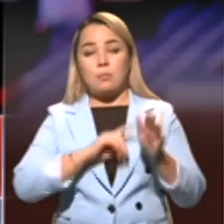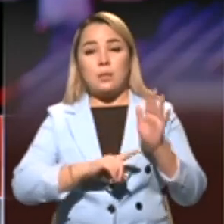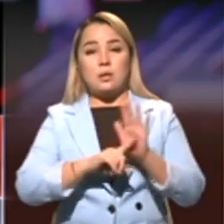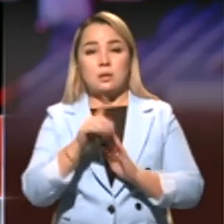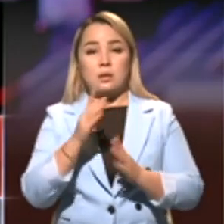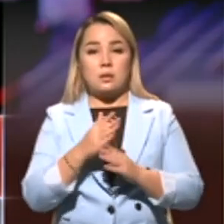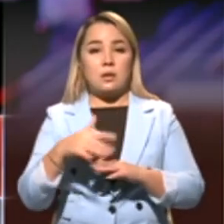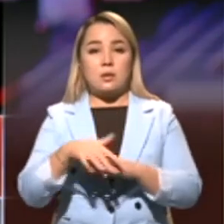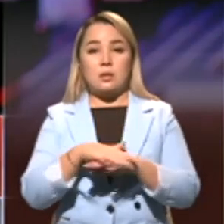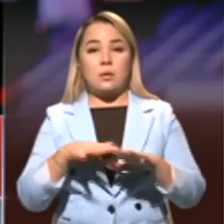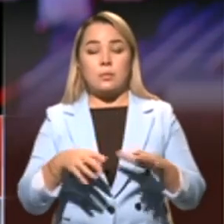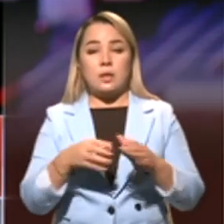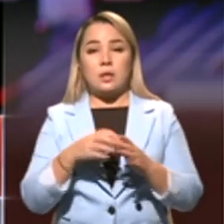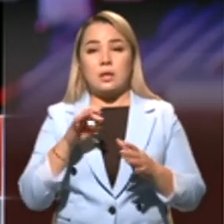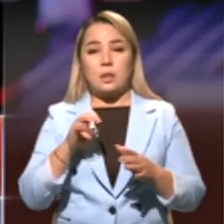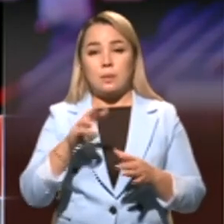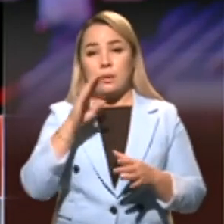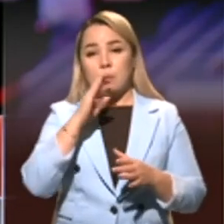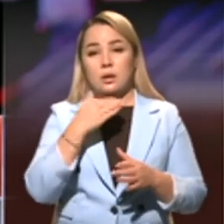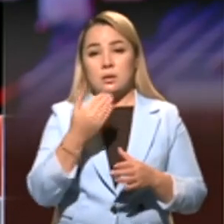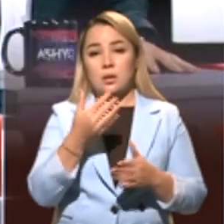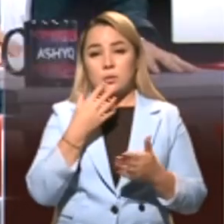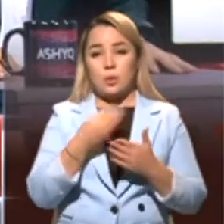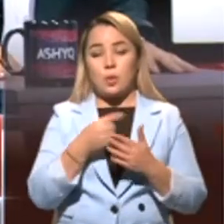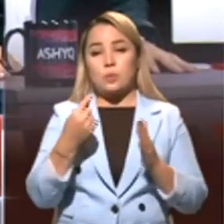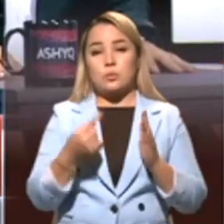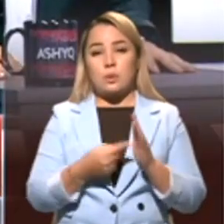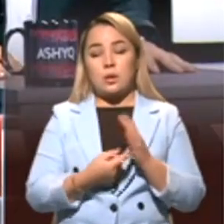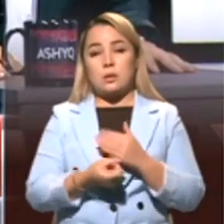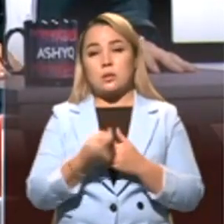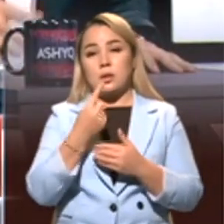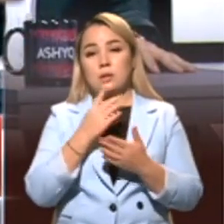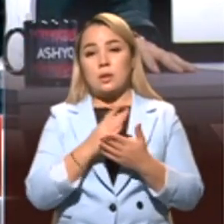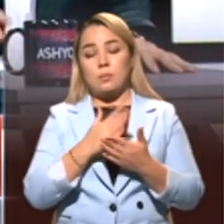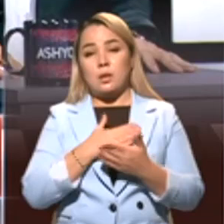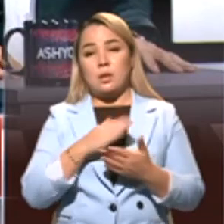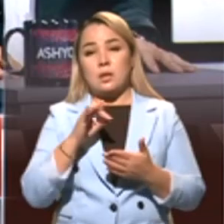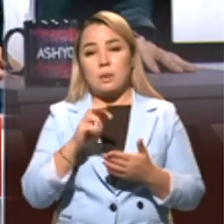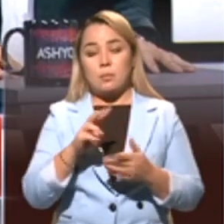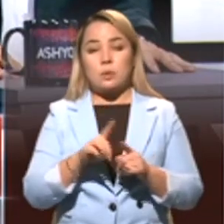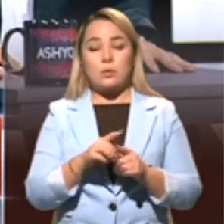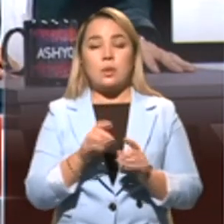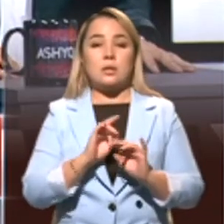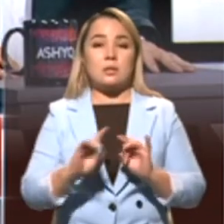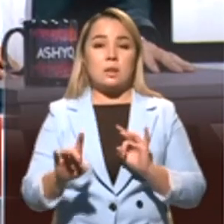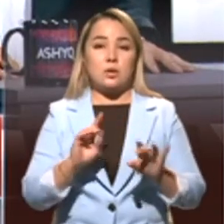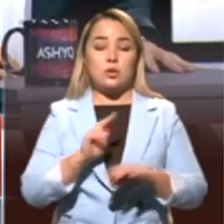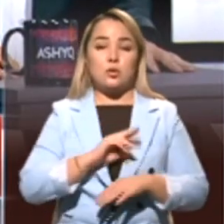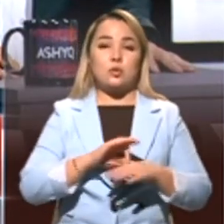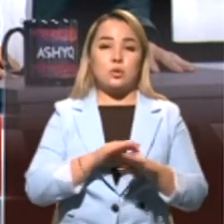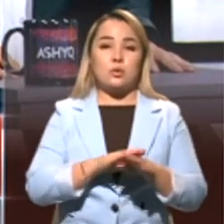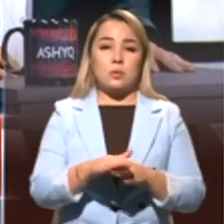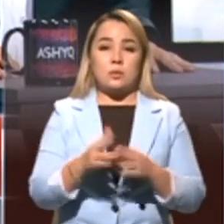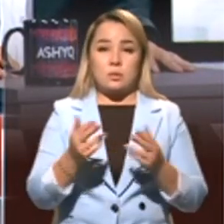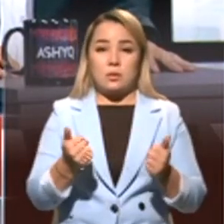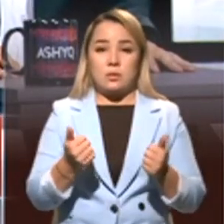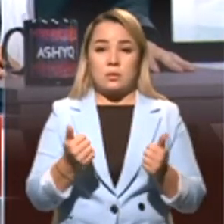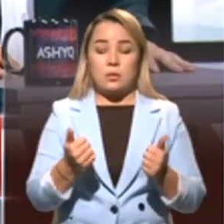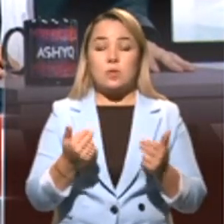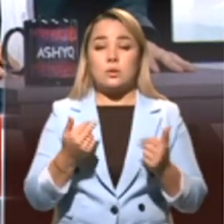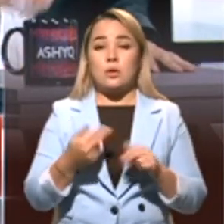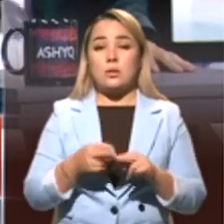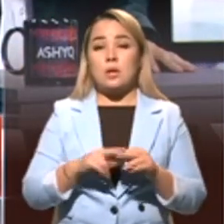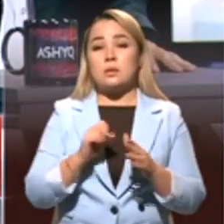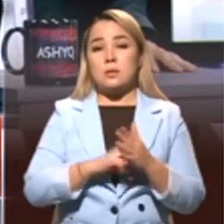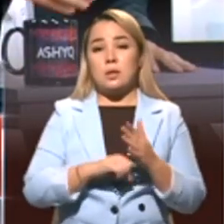басталды. Бәріміздің аузымызда Рим папасы. Бұл жерде мынадай сұрақ туындауы мүмкін. Біз Рим папасын рекламировать жатқан жоқпыз ба? Иә,